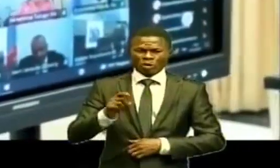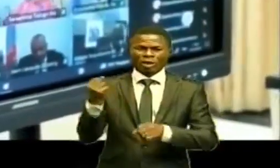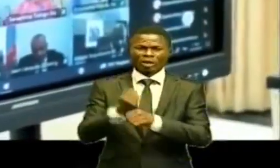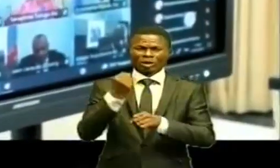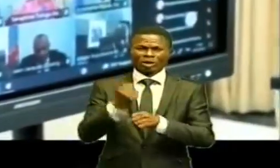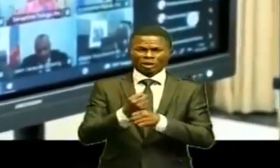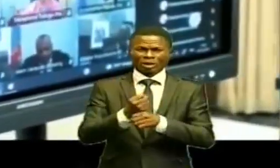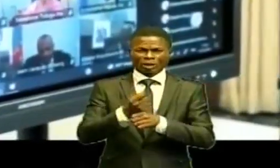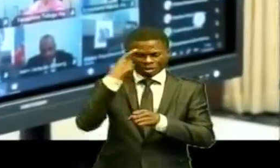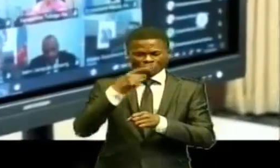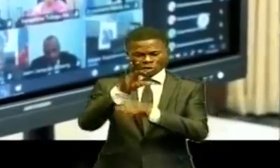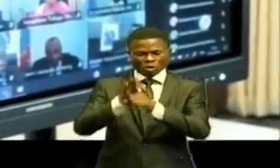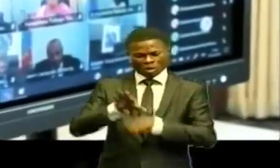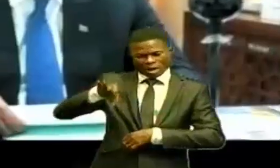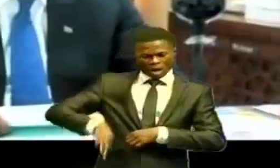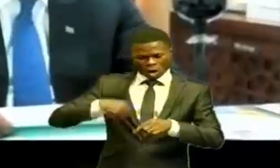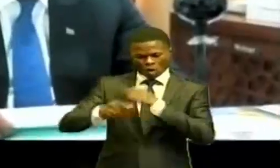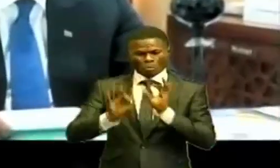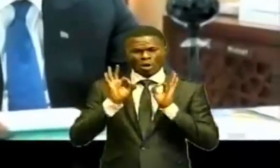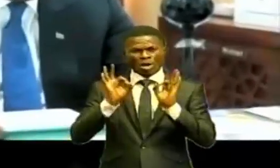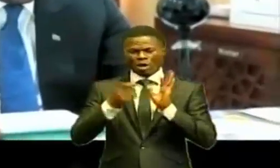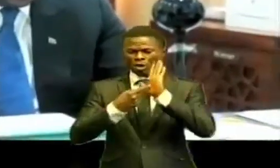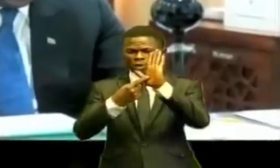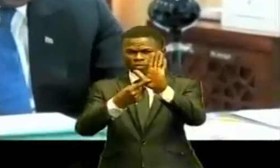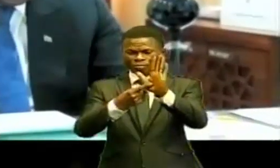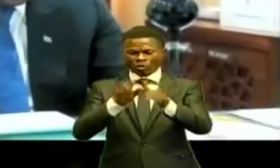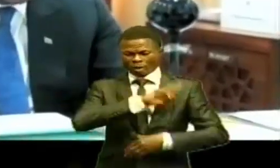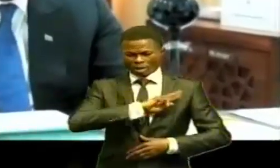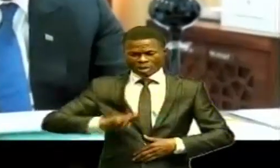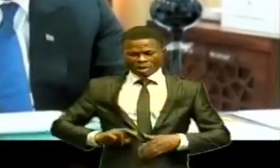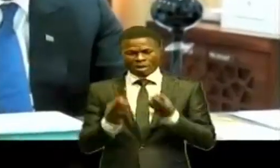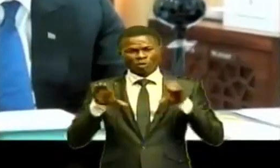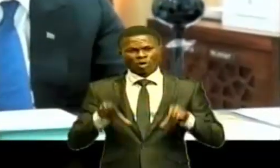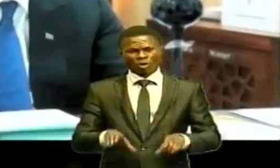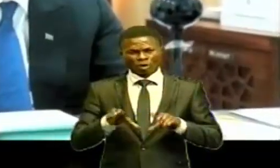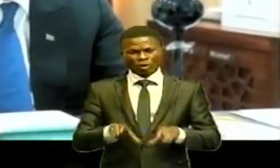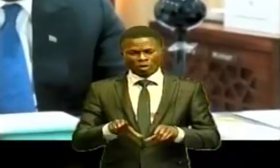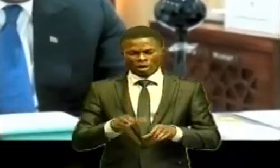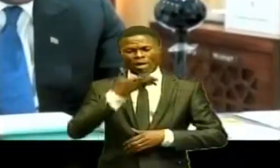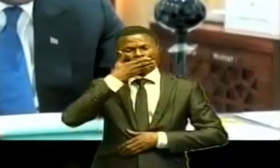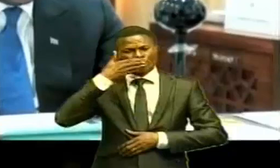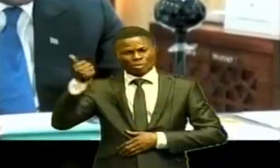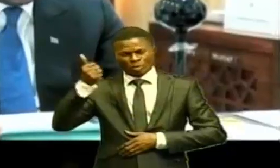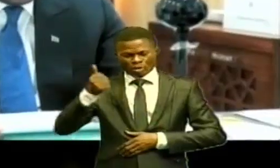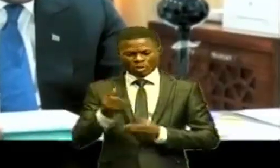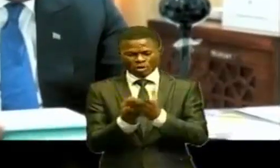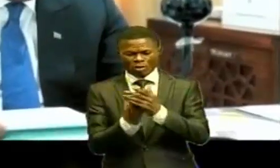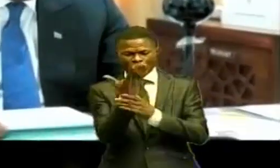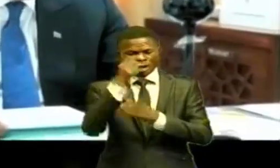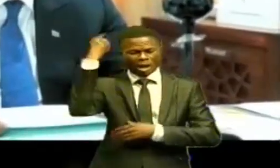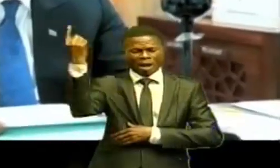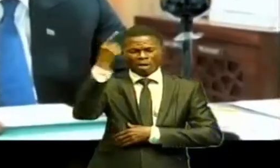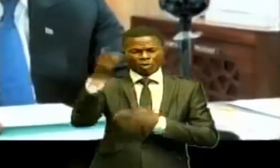travailler pour profiter de ces nouvel élan et montrer que la République démocratique du Congo est véritablement le berceau de la